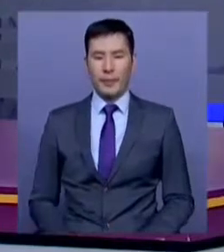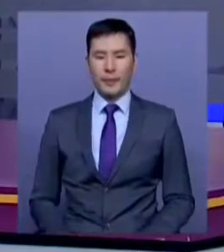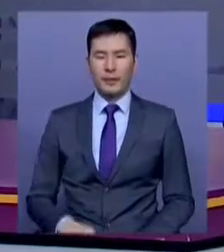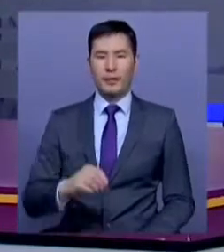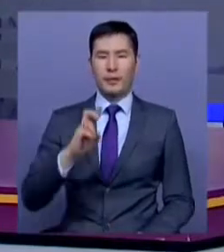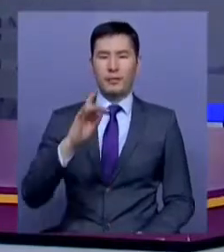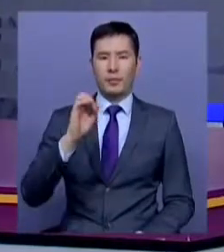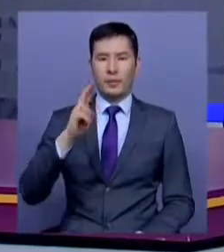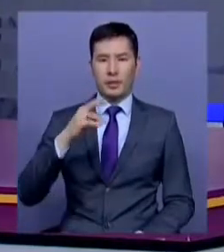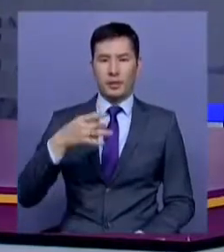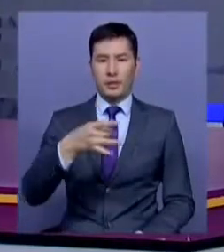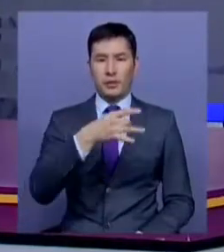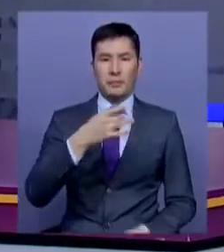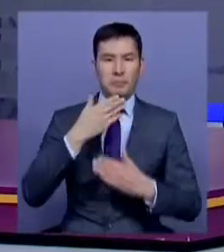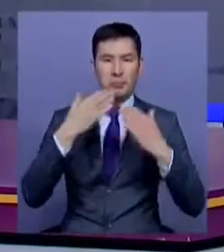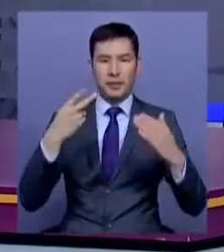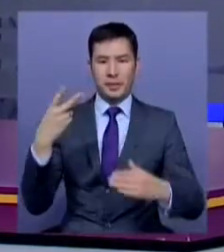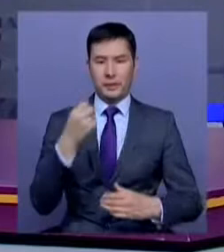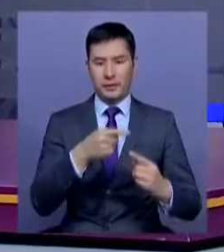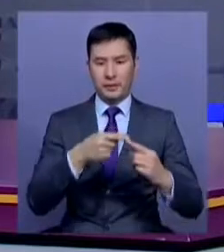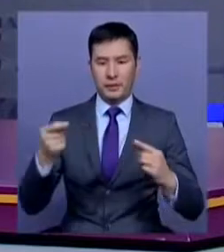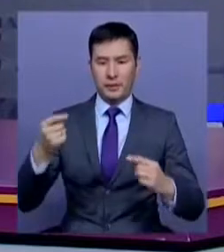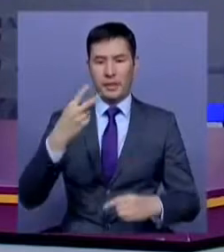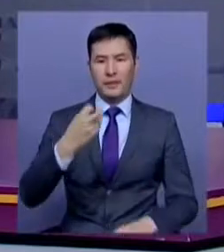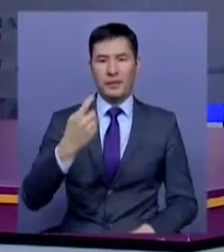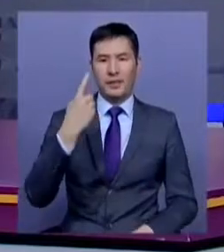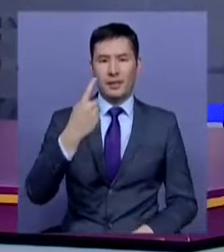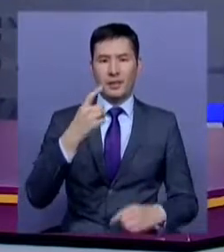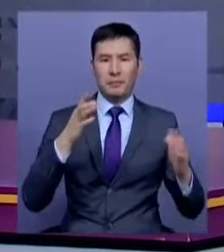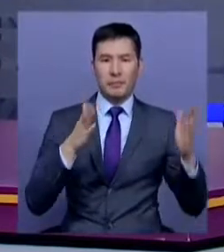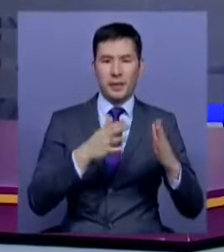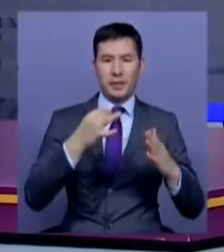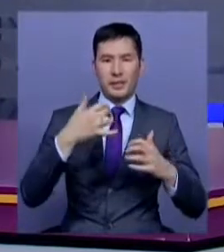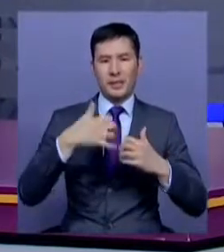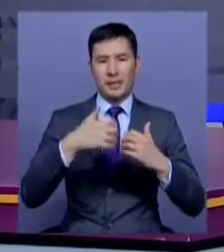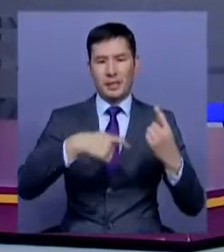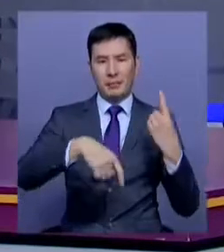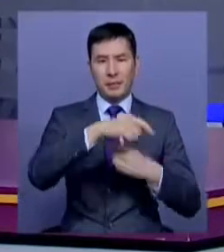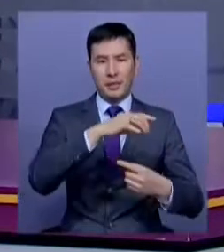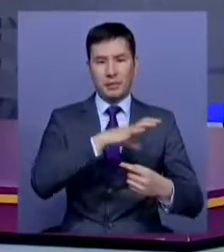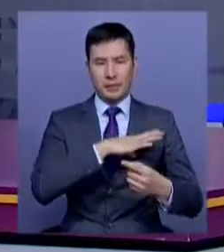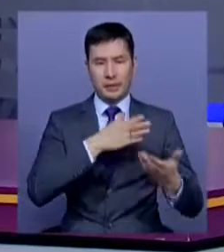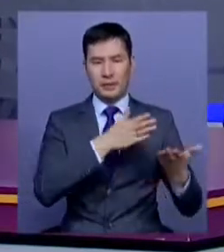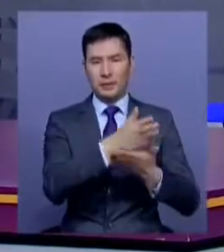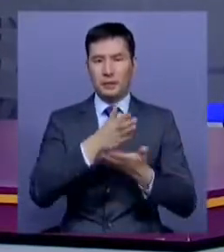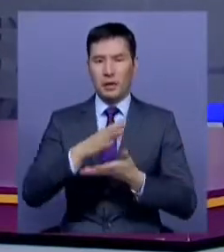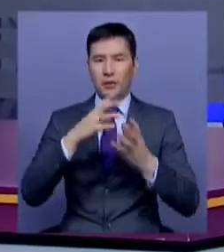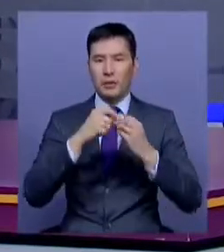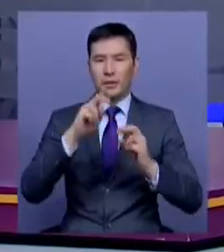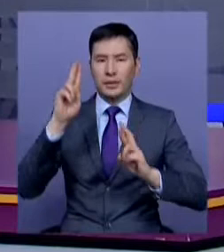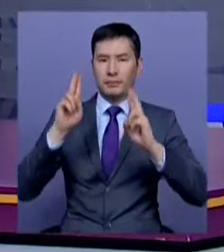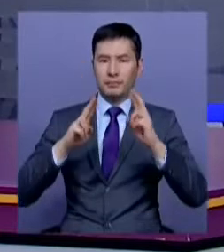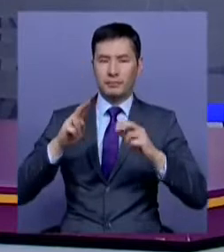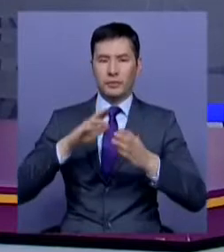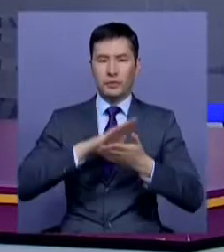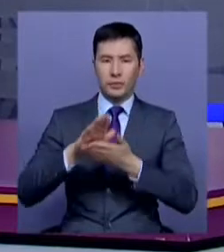Бостандық ауданында соңғы екі аптаның ішінде 201 шағын және орта бизнес нысандары тексерілген. Карантин талаптарының сақталуын